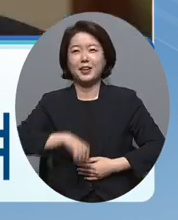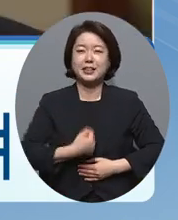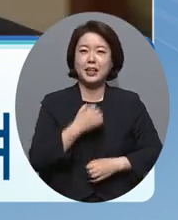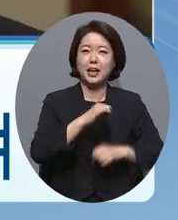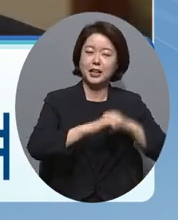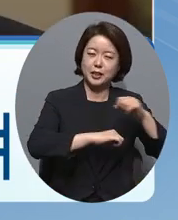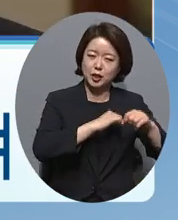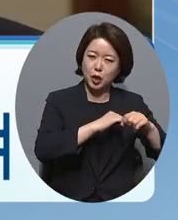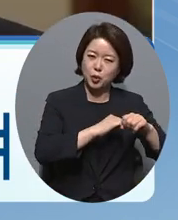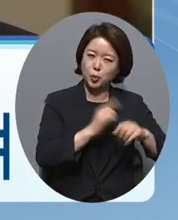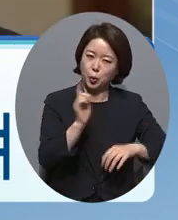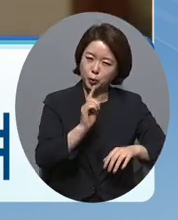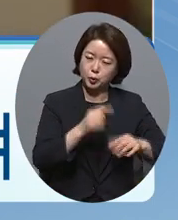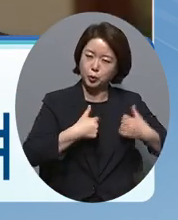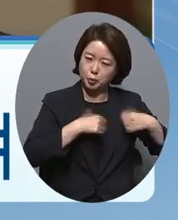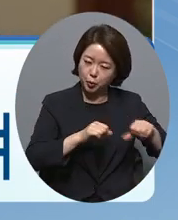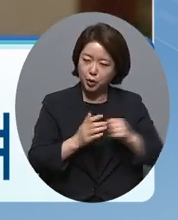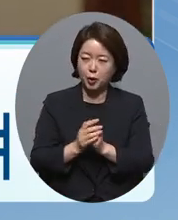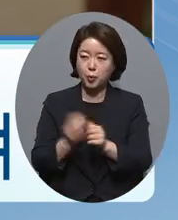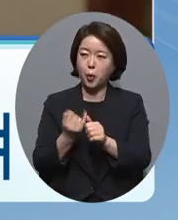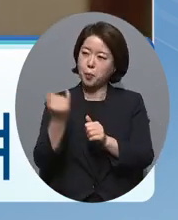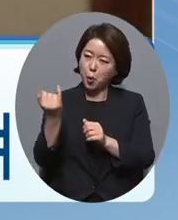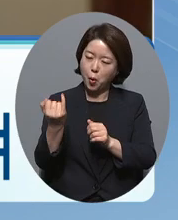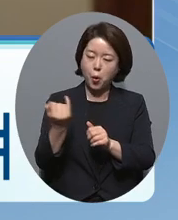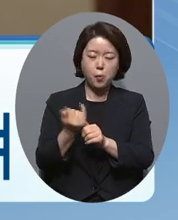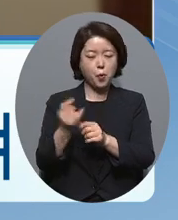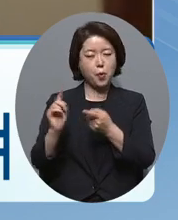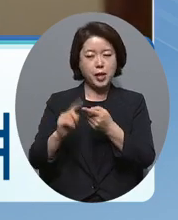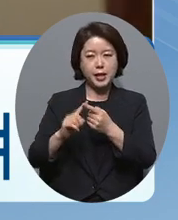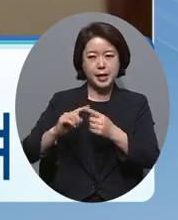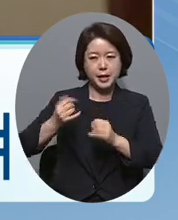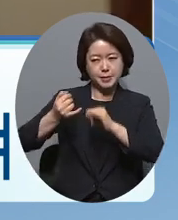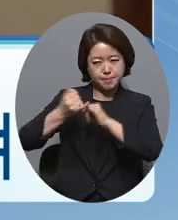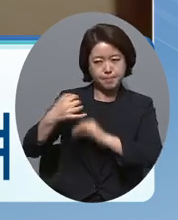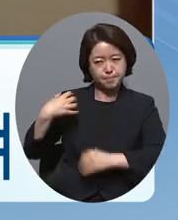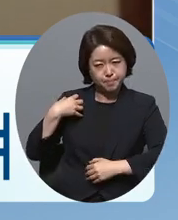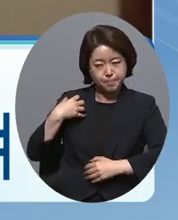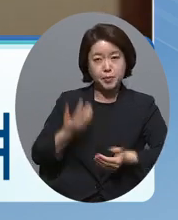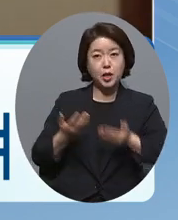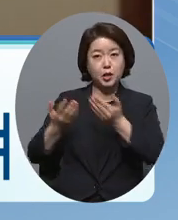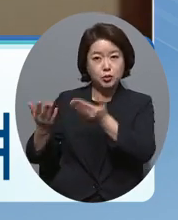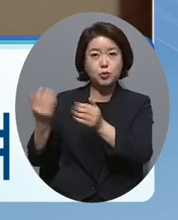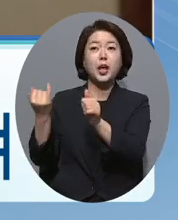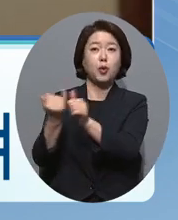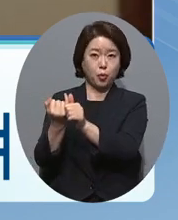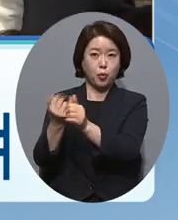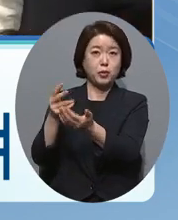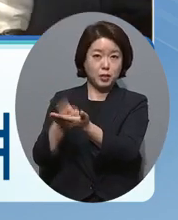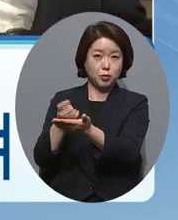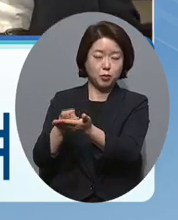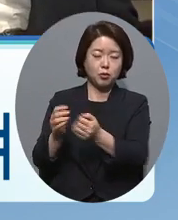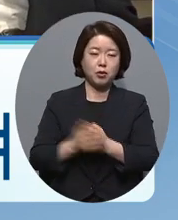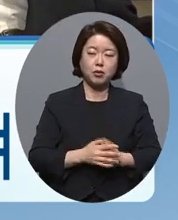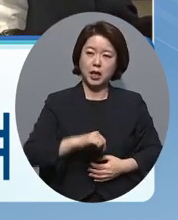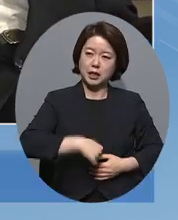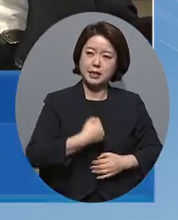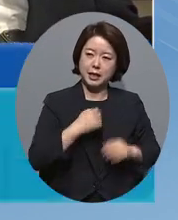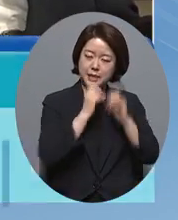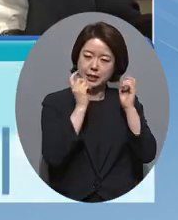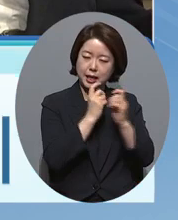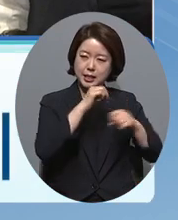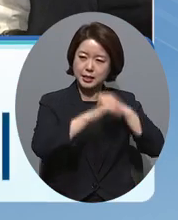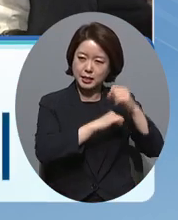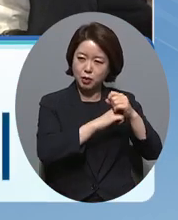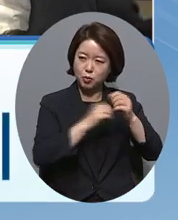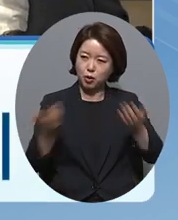자유를 일정부분 포기하고 배우자에 대한 의무를 지키는게 결혼인데 그런 결혼 제도와 본인의 자유주의 사이에는 좀 괴리가